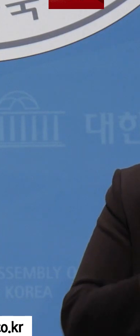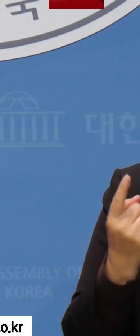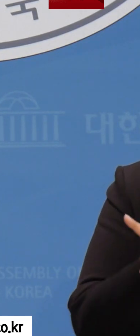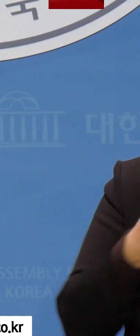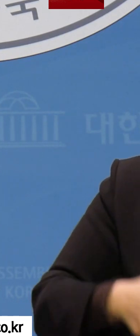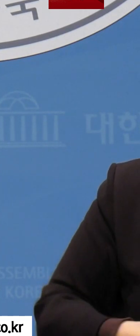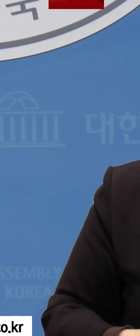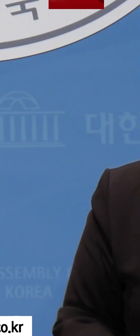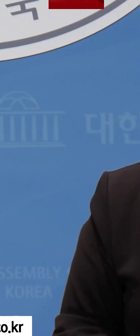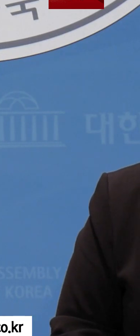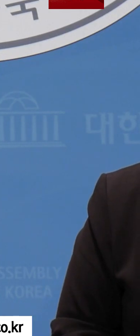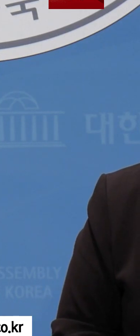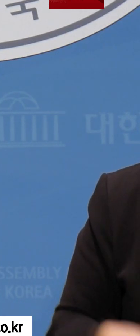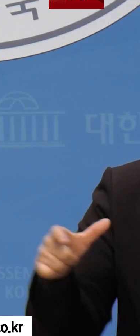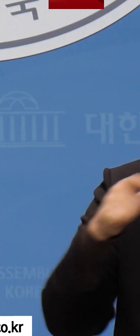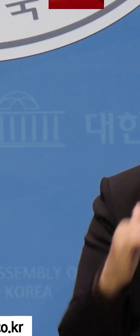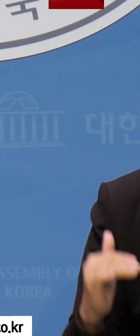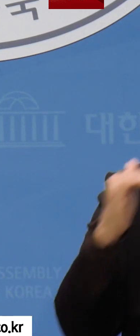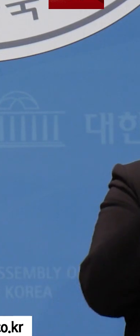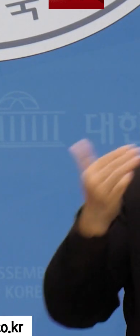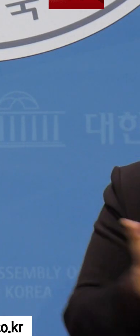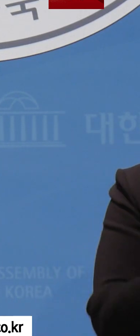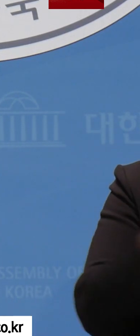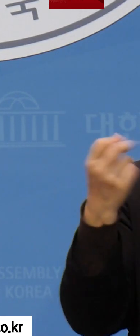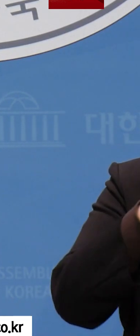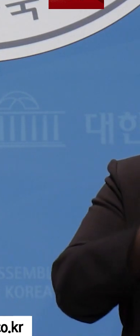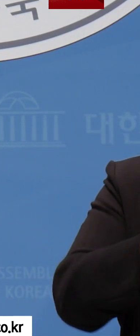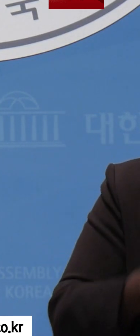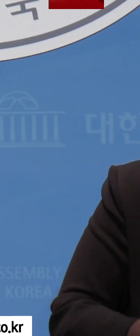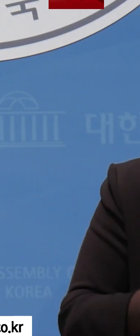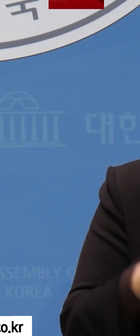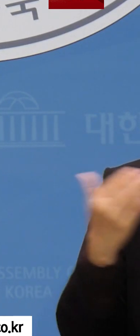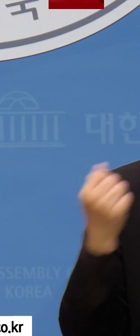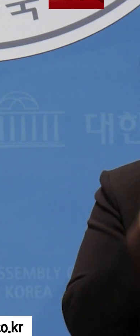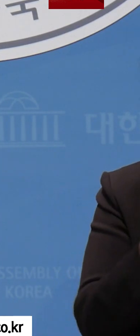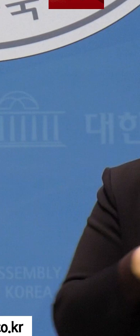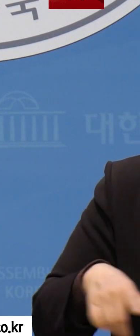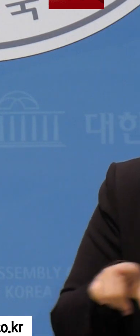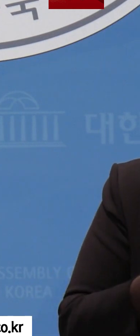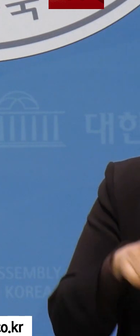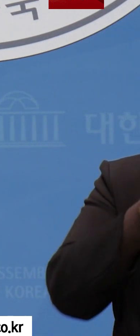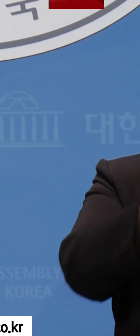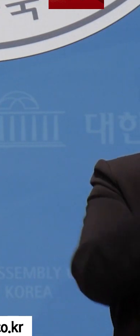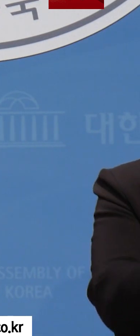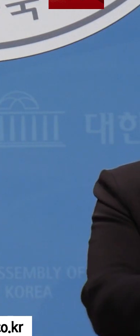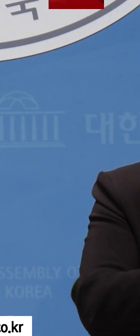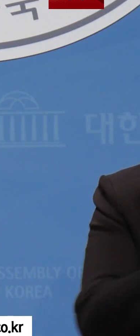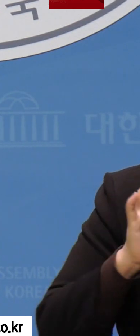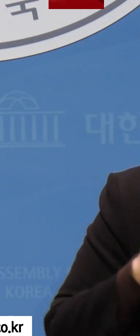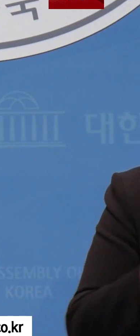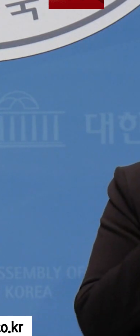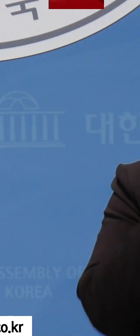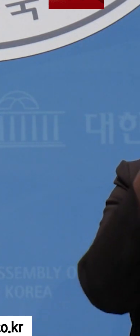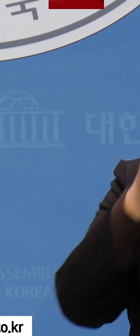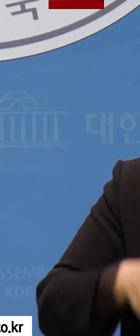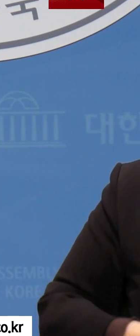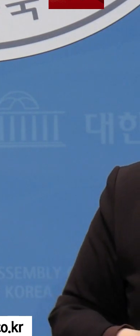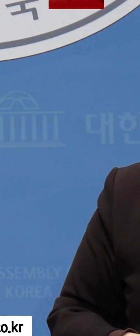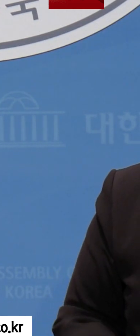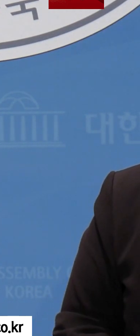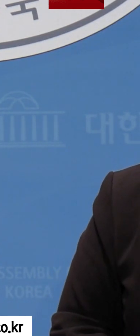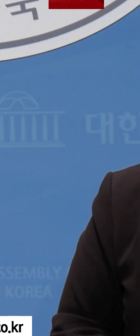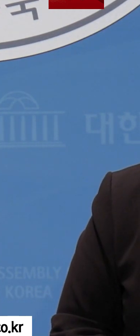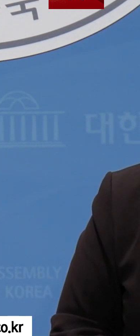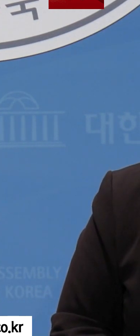것입니다. 지역 균형 발전과 지방 시대를 이룩하기 위한 정치권의 움직임은 계속되어야 합니다.